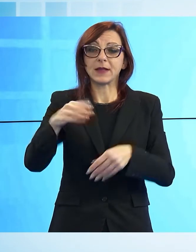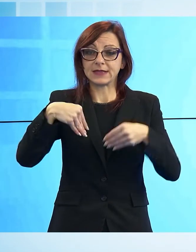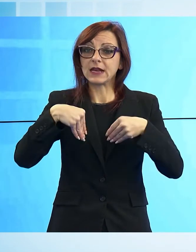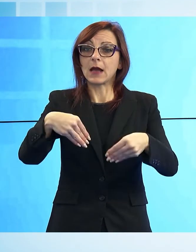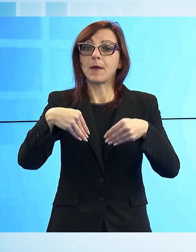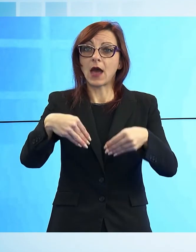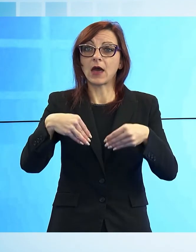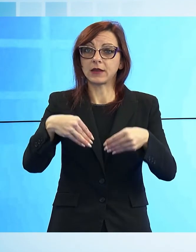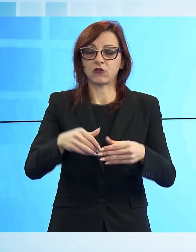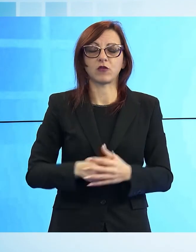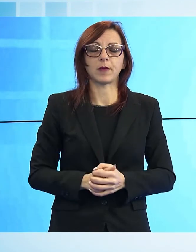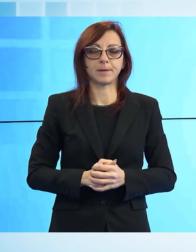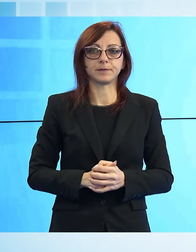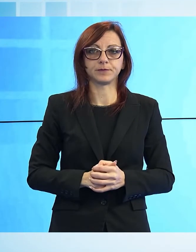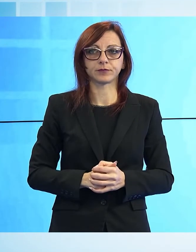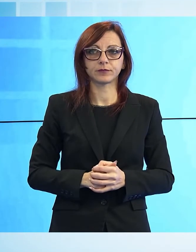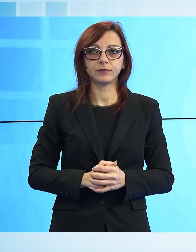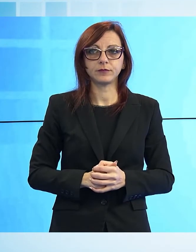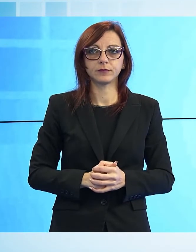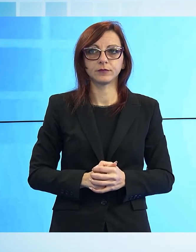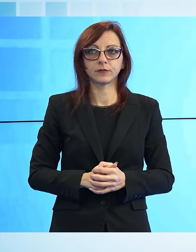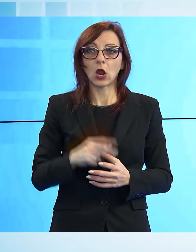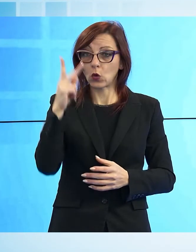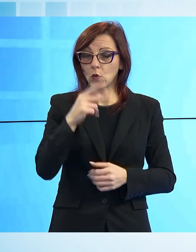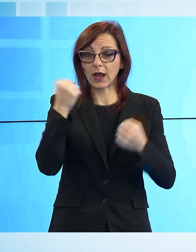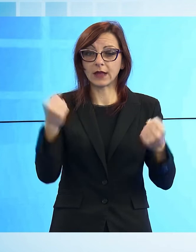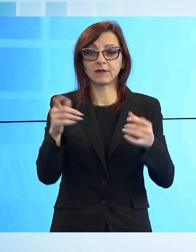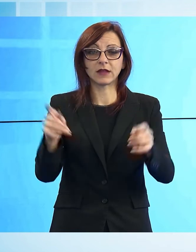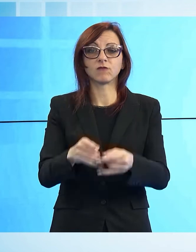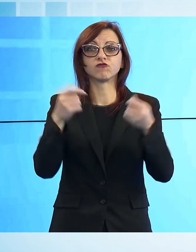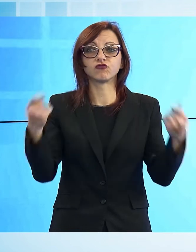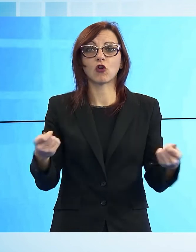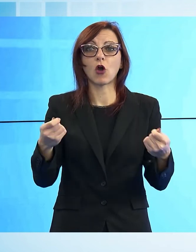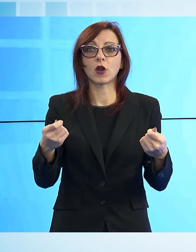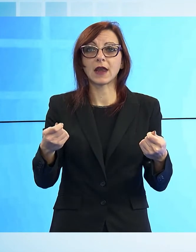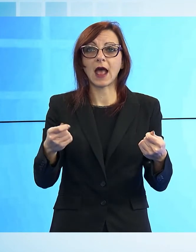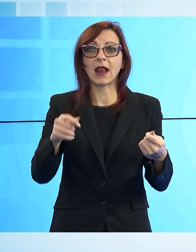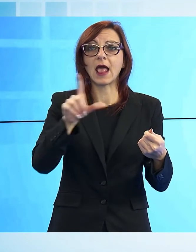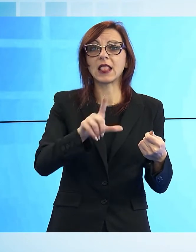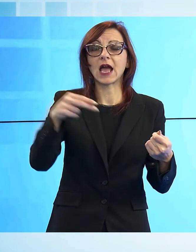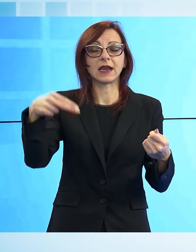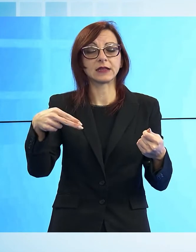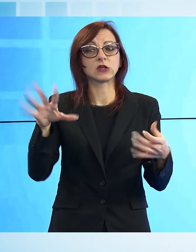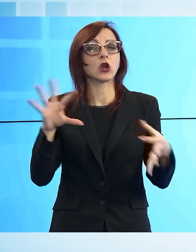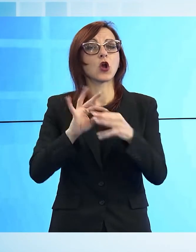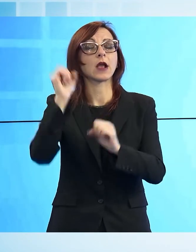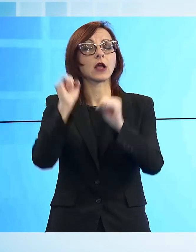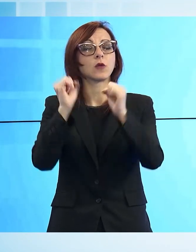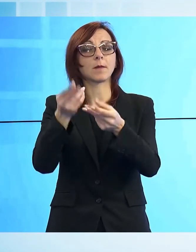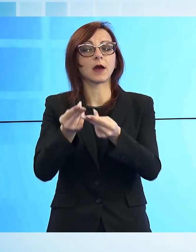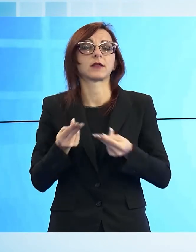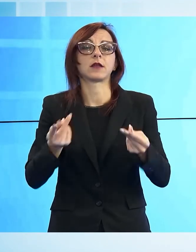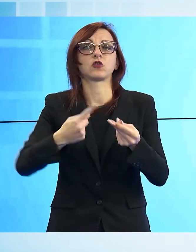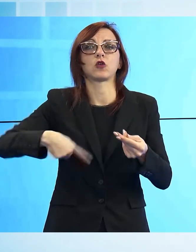a Lucca per un'iniziativa del quotidiano La Nazione che riguarda anche i bar del territorio.